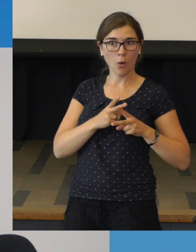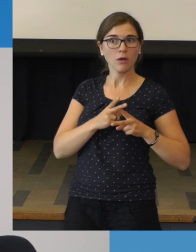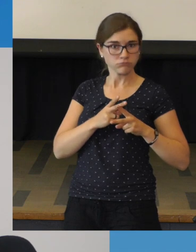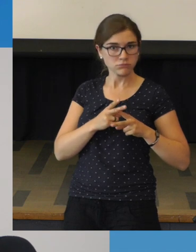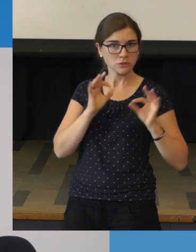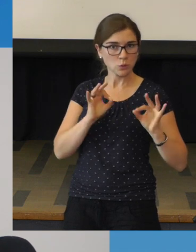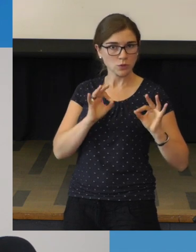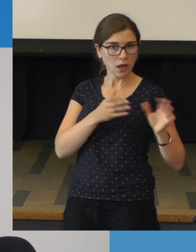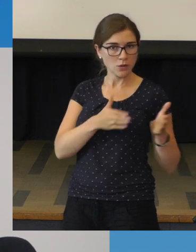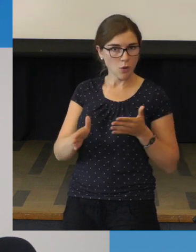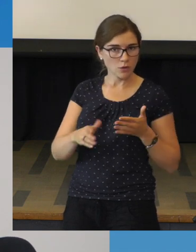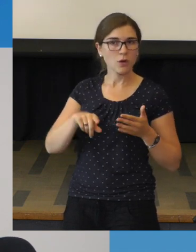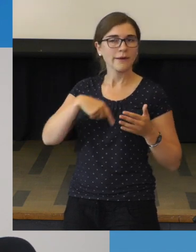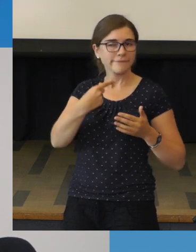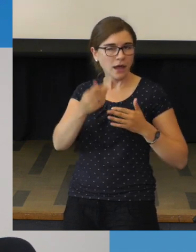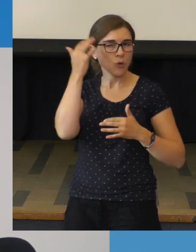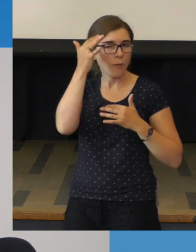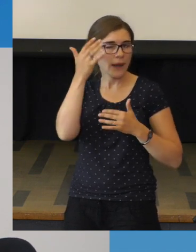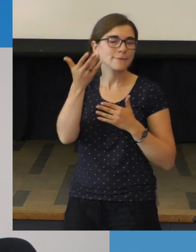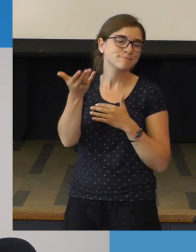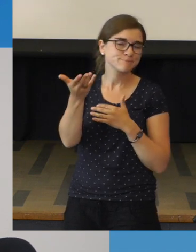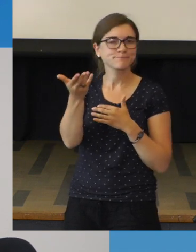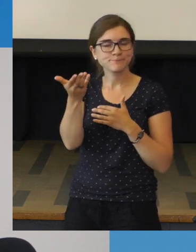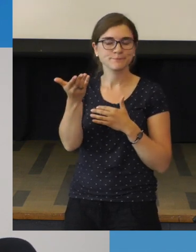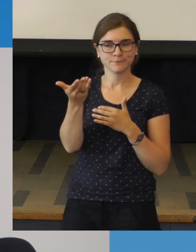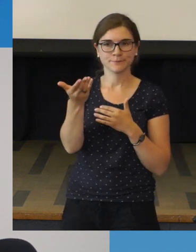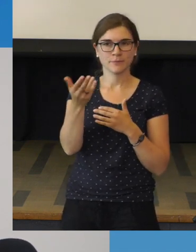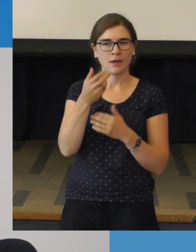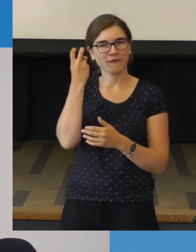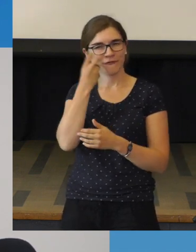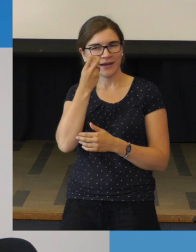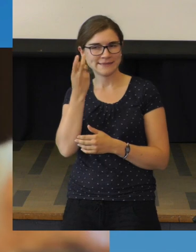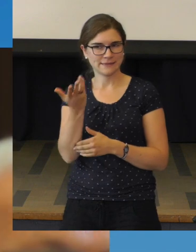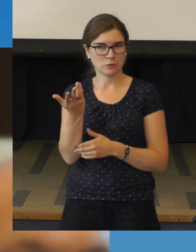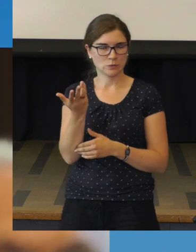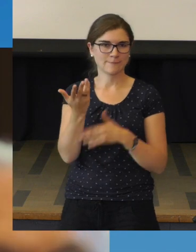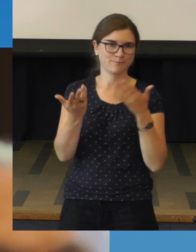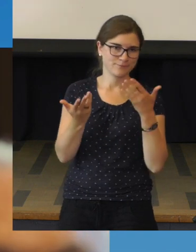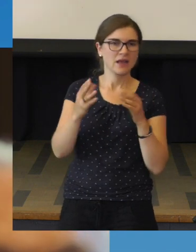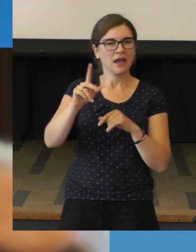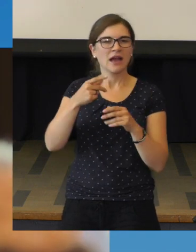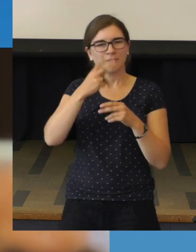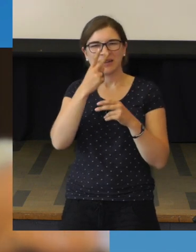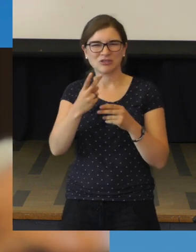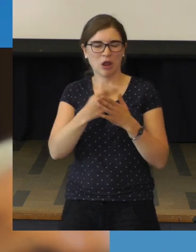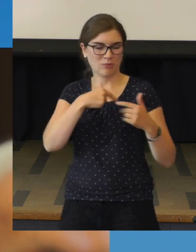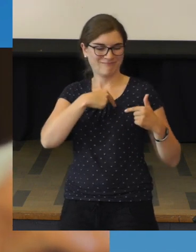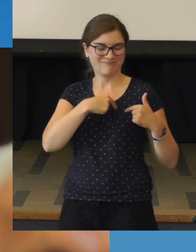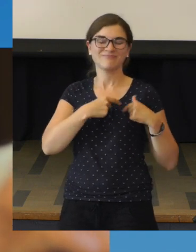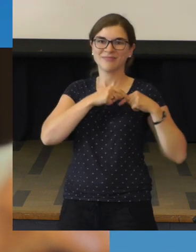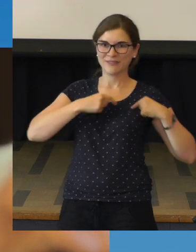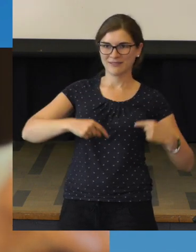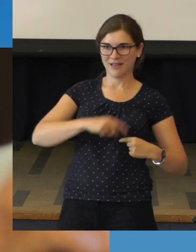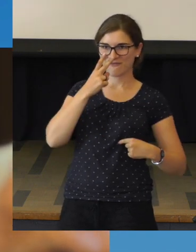sein, dann muss man sich doch gut überlegen, ob man eventuell einen Versuch, abhängig von der Morphologie, also von dem Aussehen der